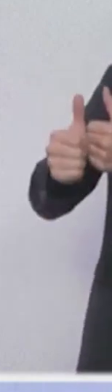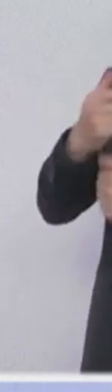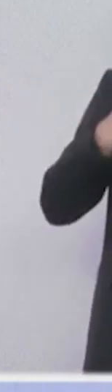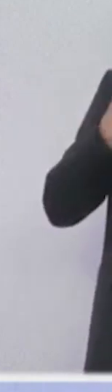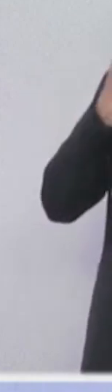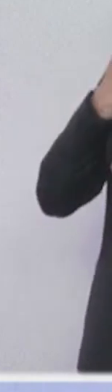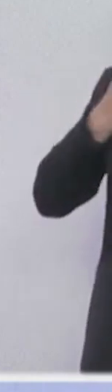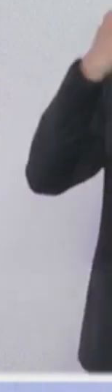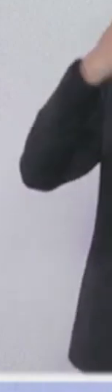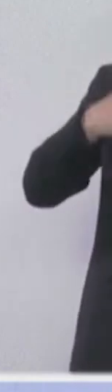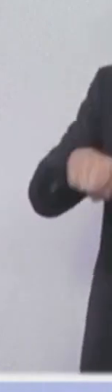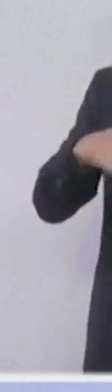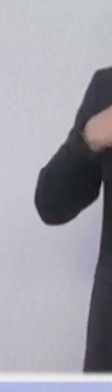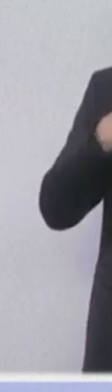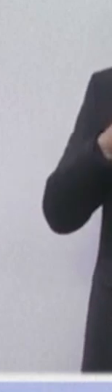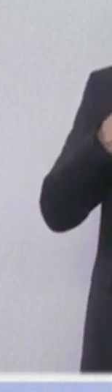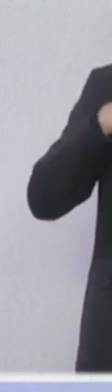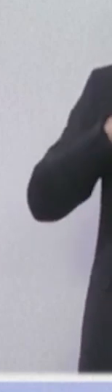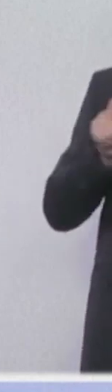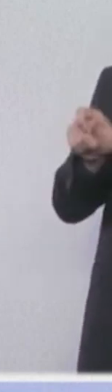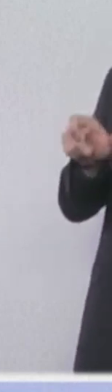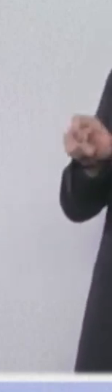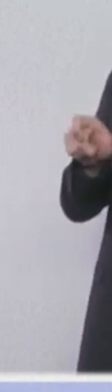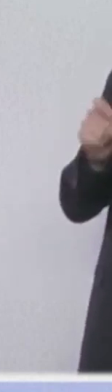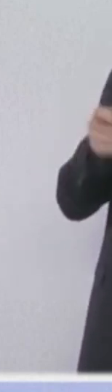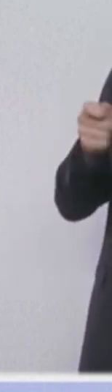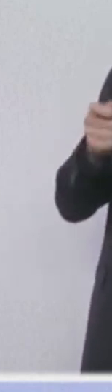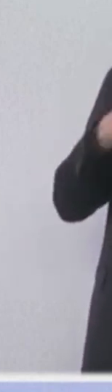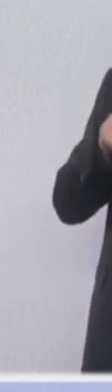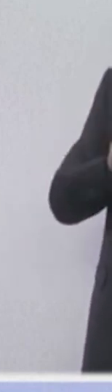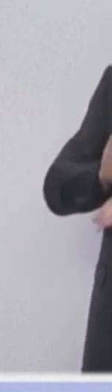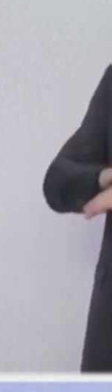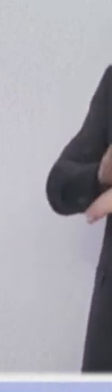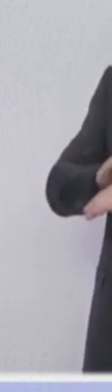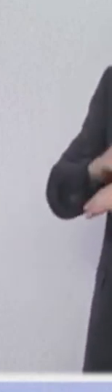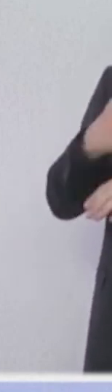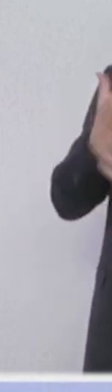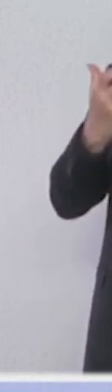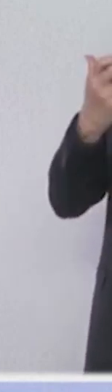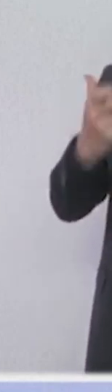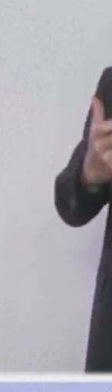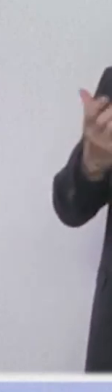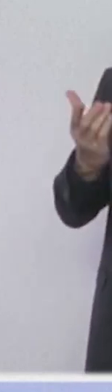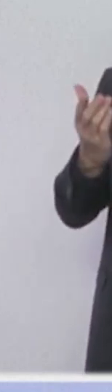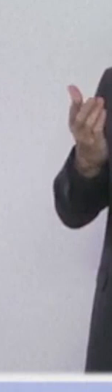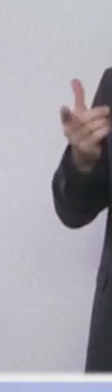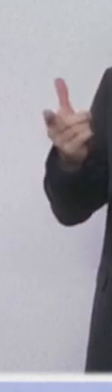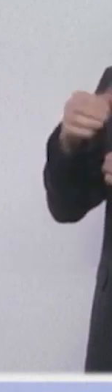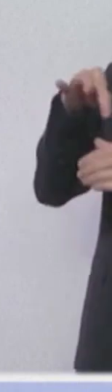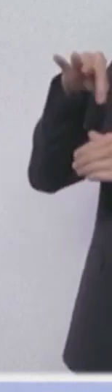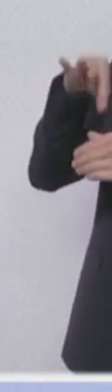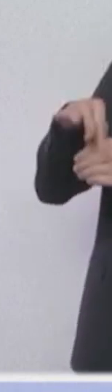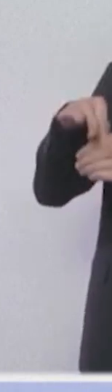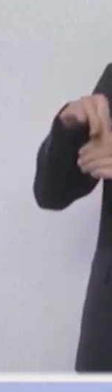beaucoup d'attention l'évolution de la situation sur place et réaffirme son souhait que le résultat de